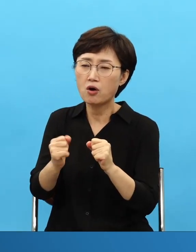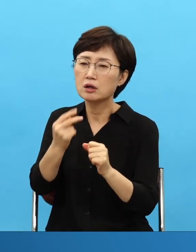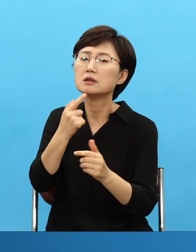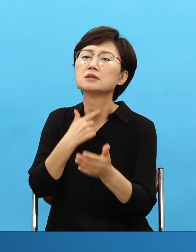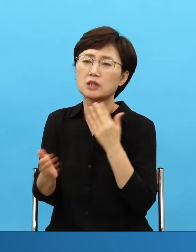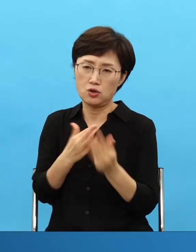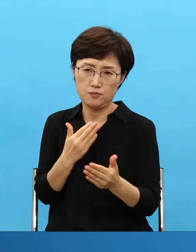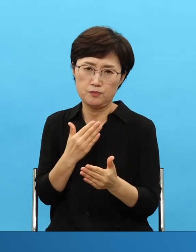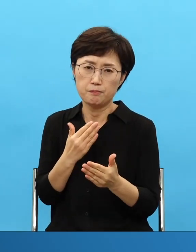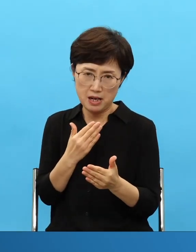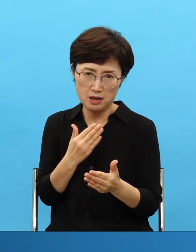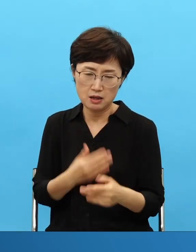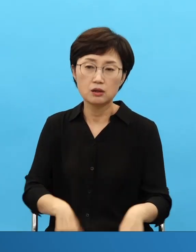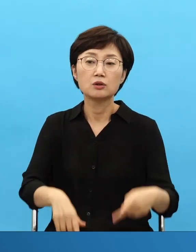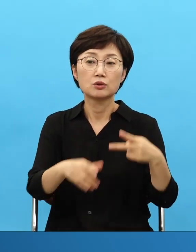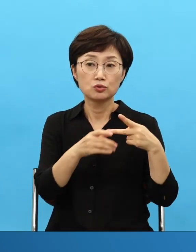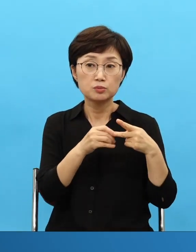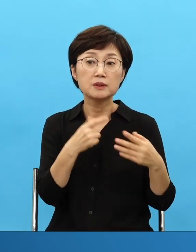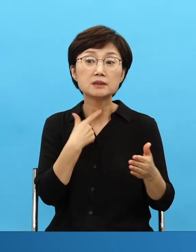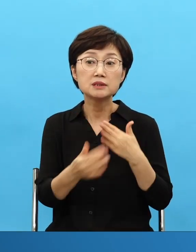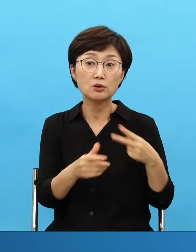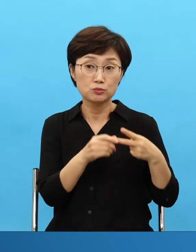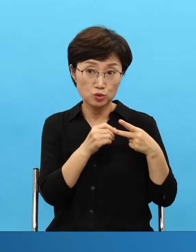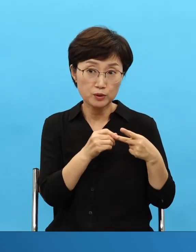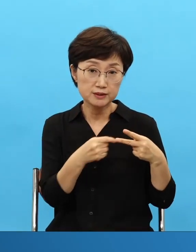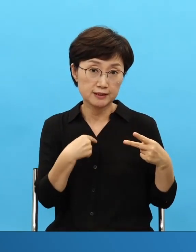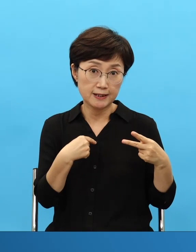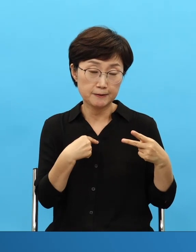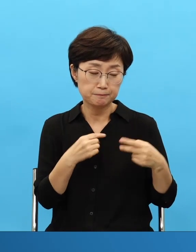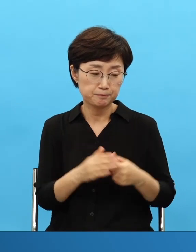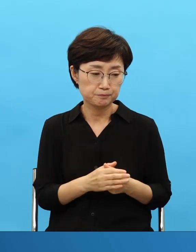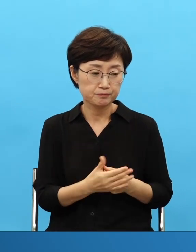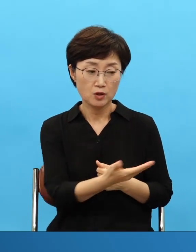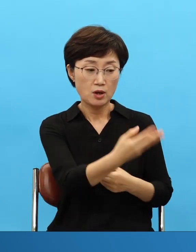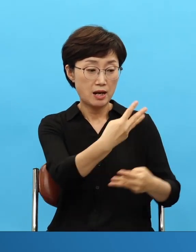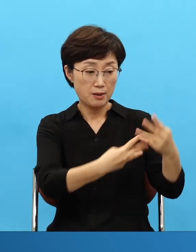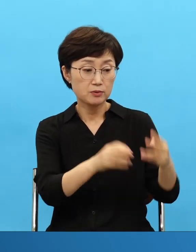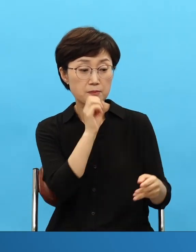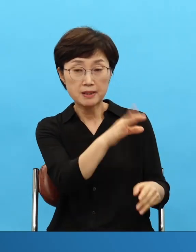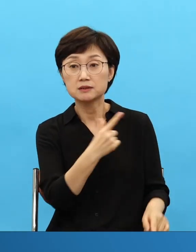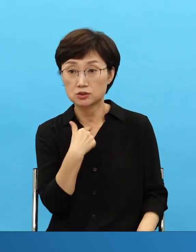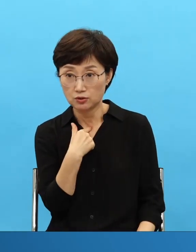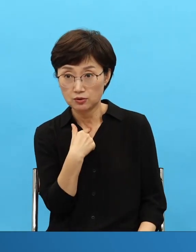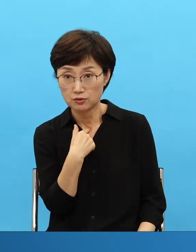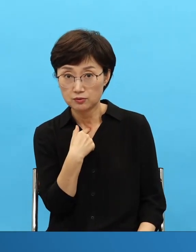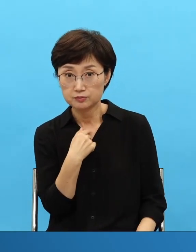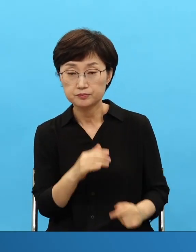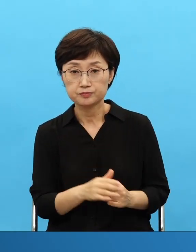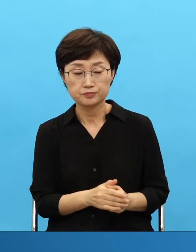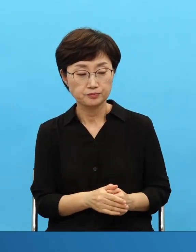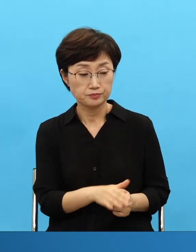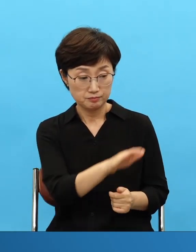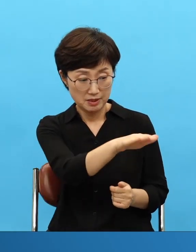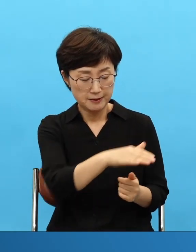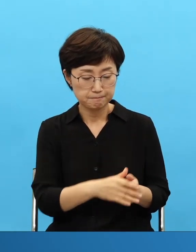두 번째 제가 체험한 게 있어요. The second thing that I experienced, 렘넌트들에게 얘기했습니다. and I spoke of this with the remnants,